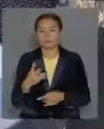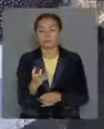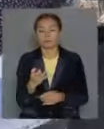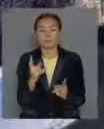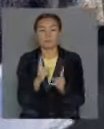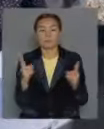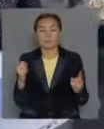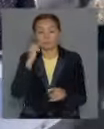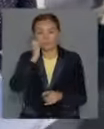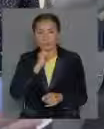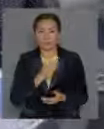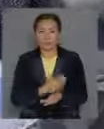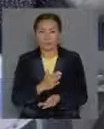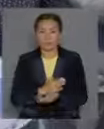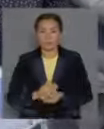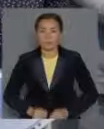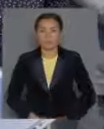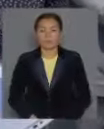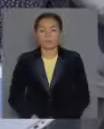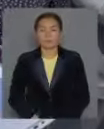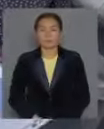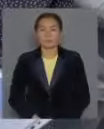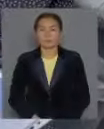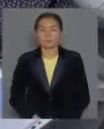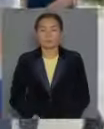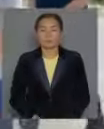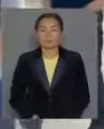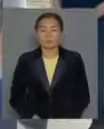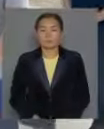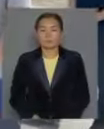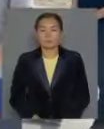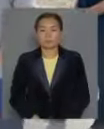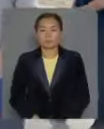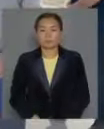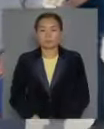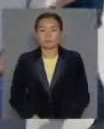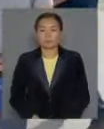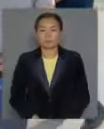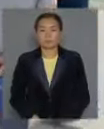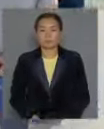ескерген баған бар. Нұрлыгүл Ғалымжанқызы, Нұрлыбек Бағыт, жаңалық қызметі.